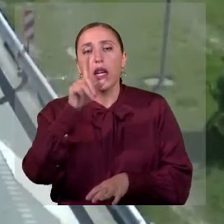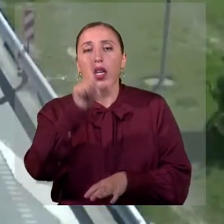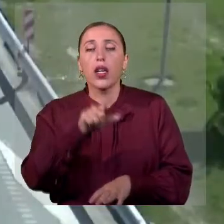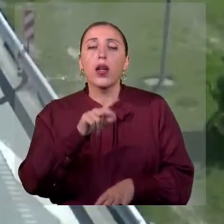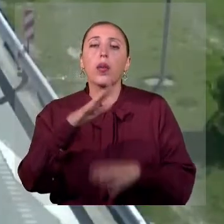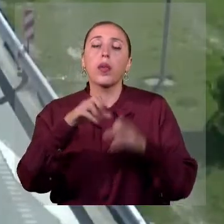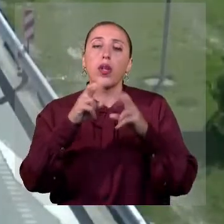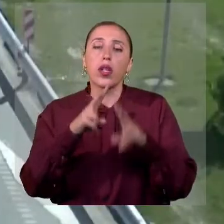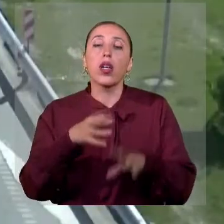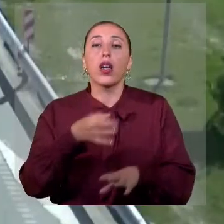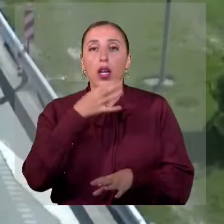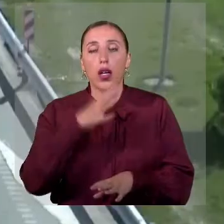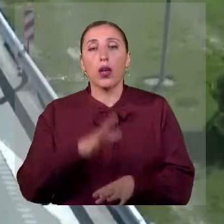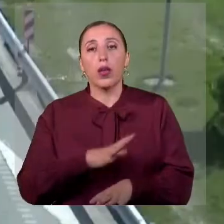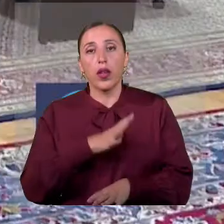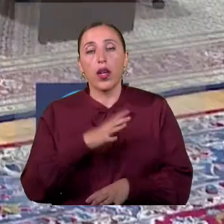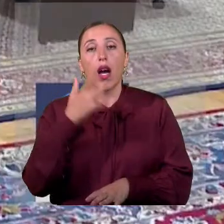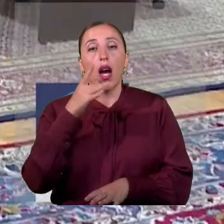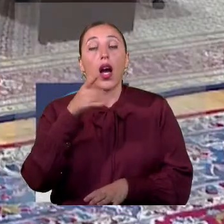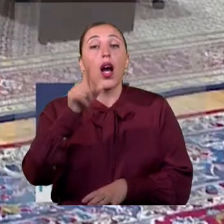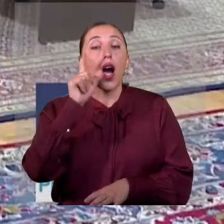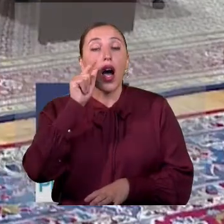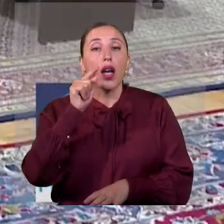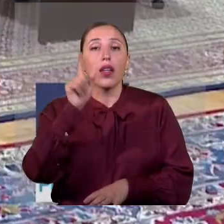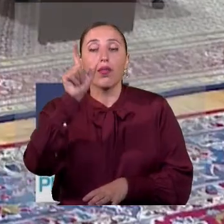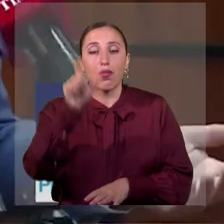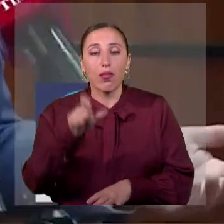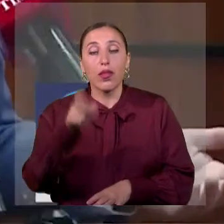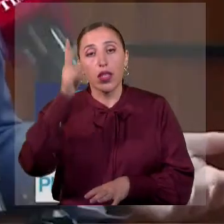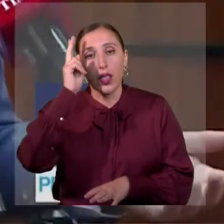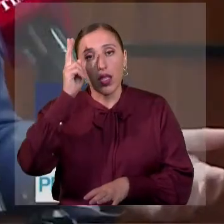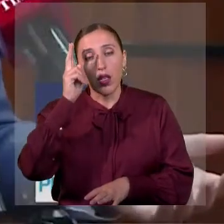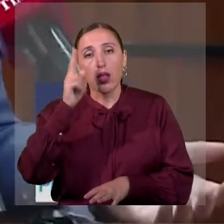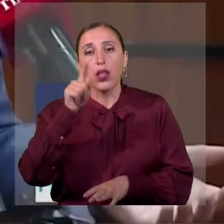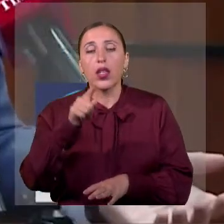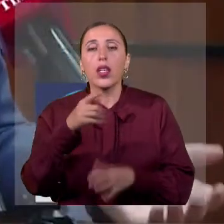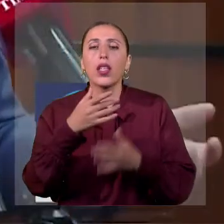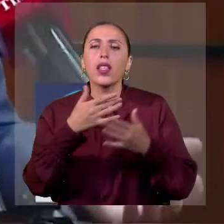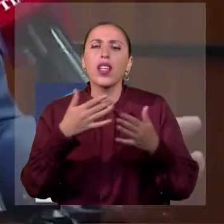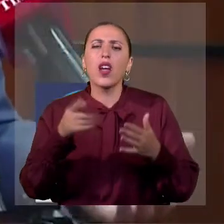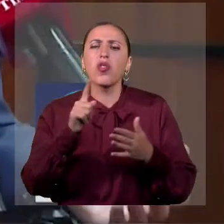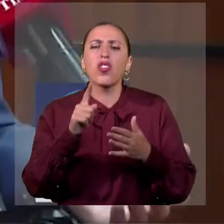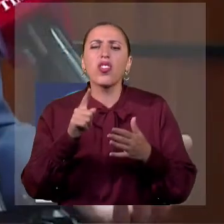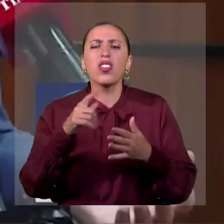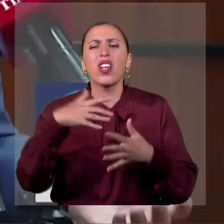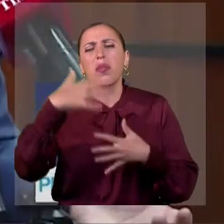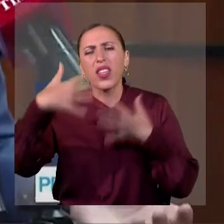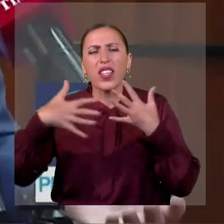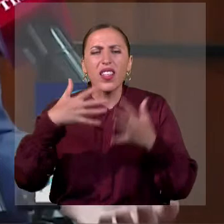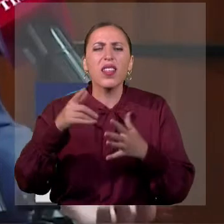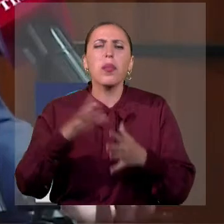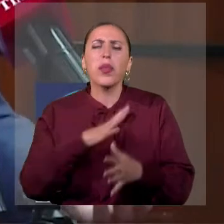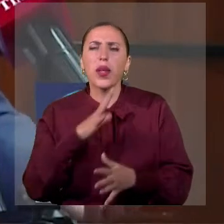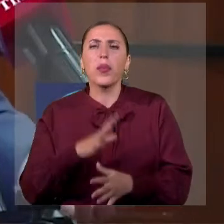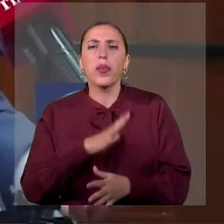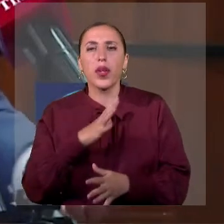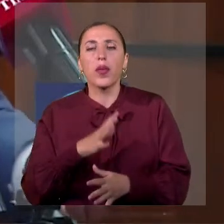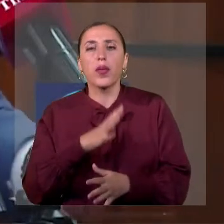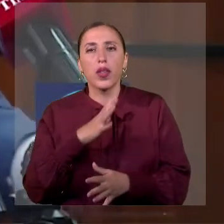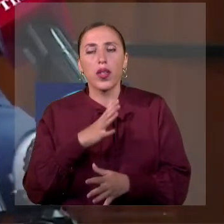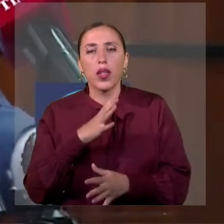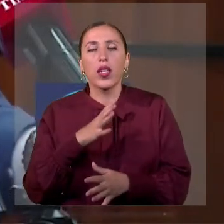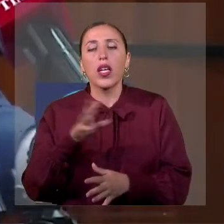տարիներին հայազգի դեսպանը հստակ պարբերականությամբ հայտնվում էր տարատեսակ սկանդալային պատմությունների կիզակետում, առիթ տալով իրանական